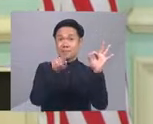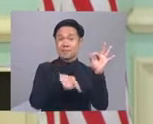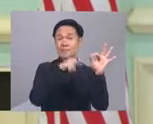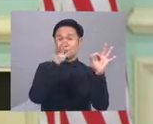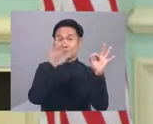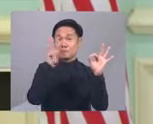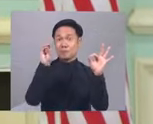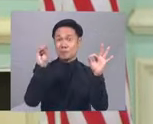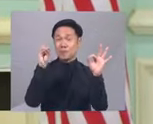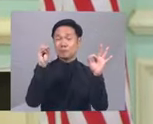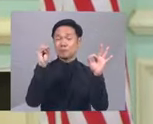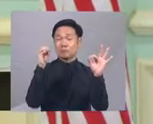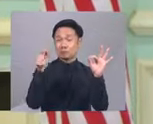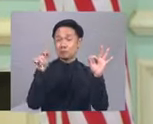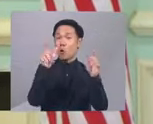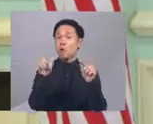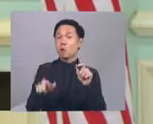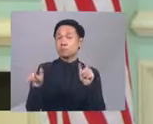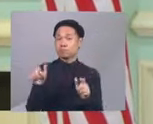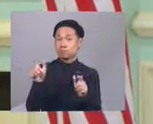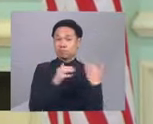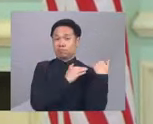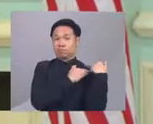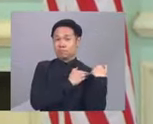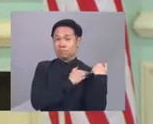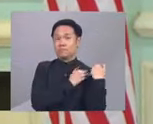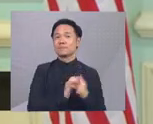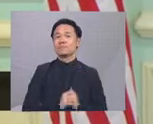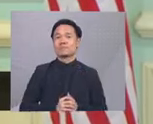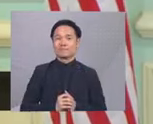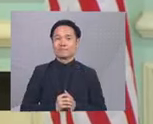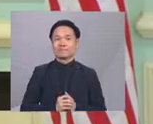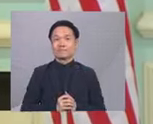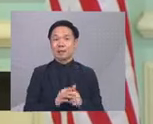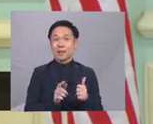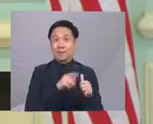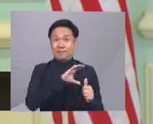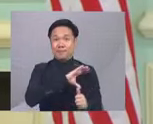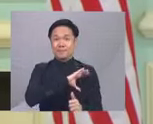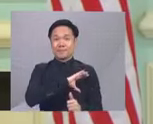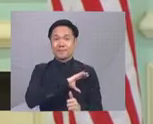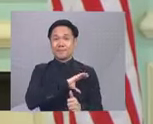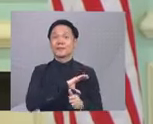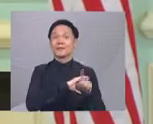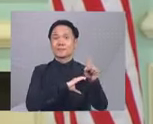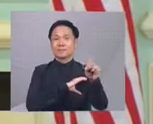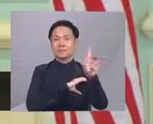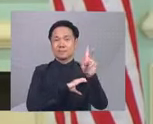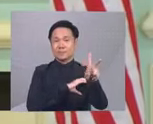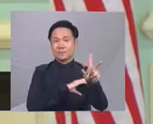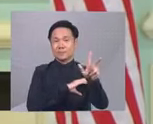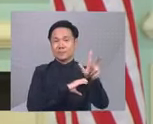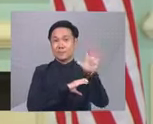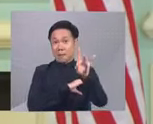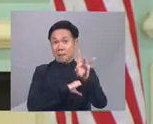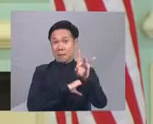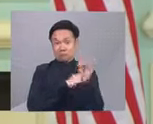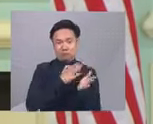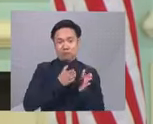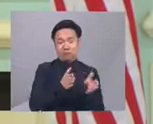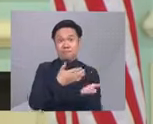19,615 anggota. PDRM juga telah mengenakan 138 sekatan jalan